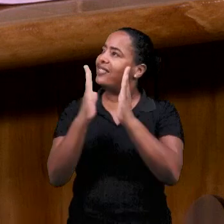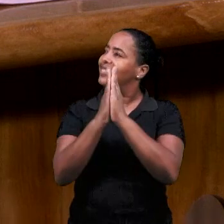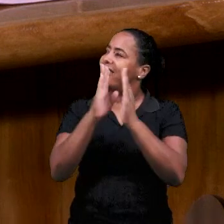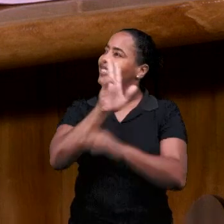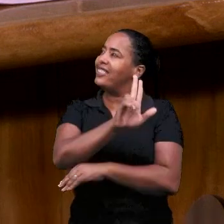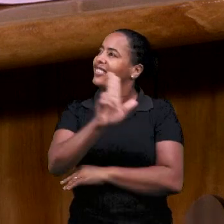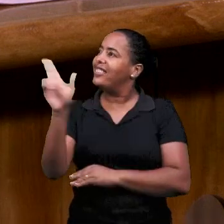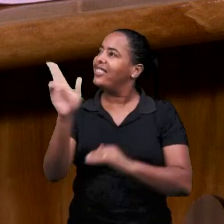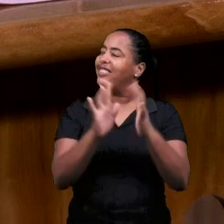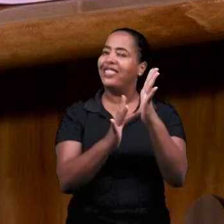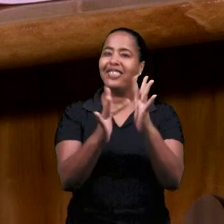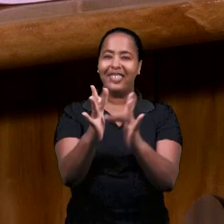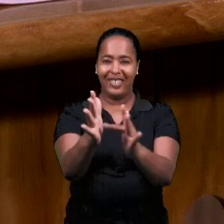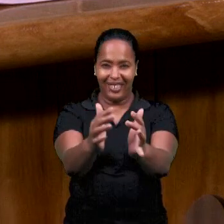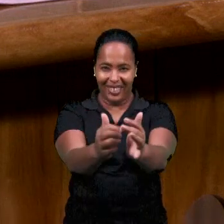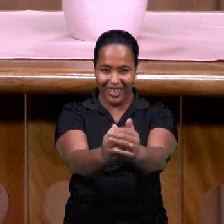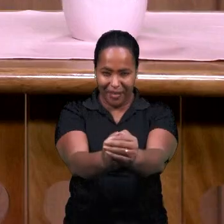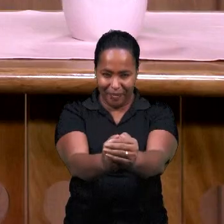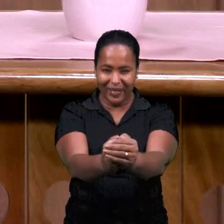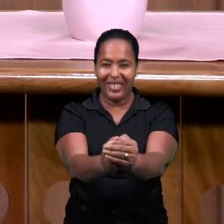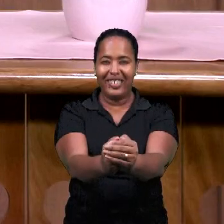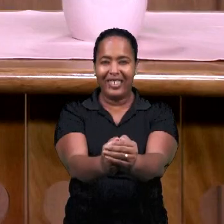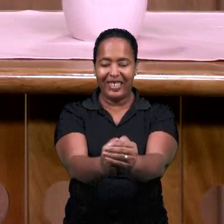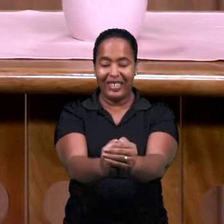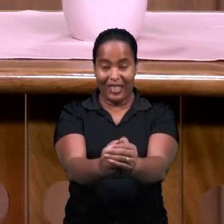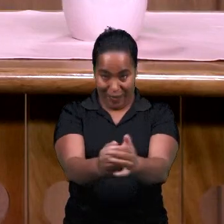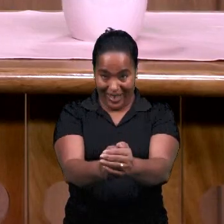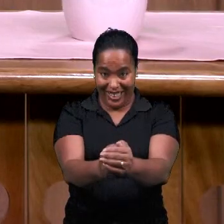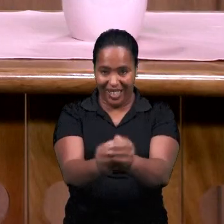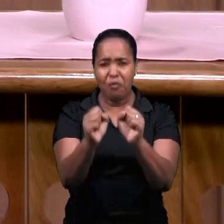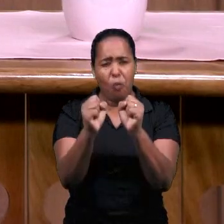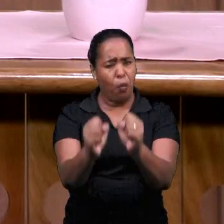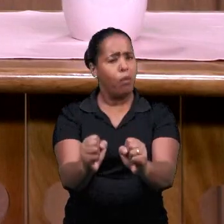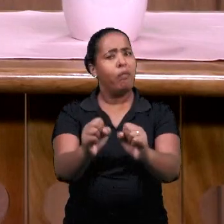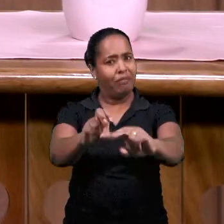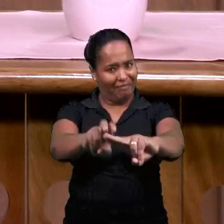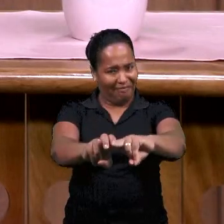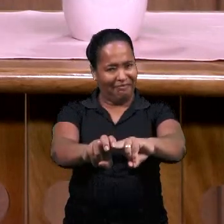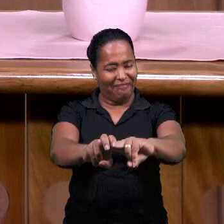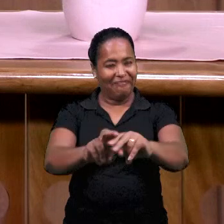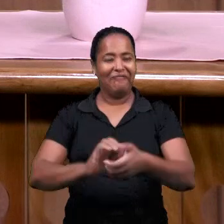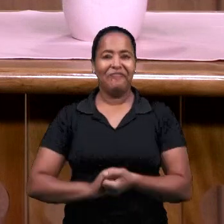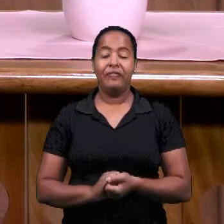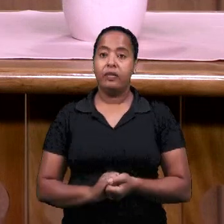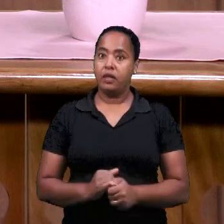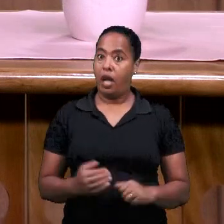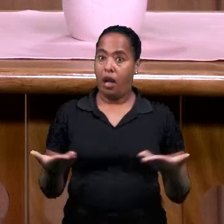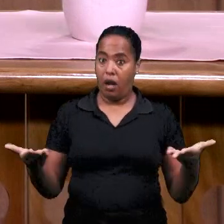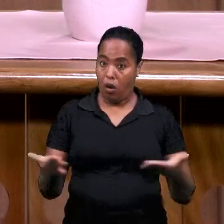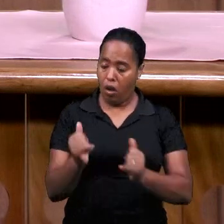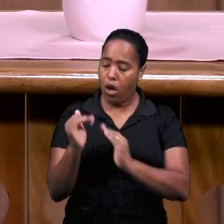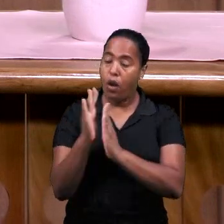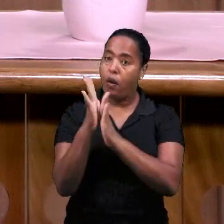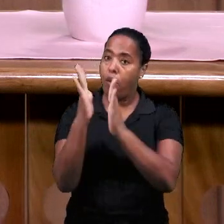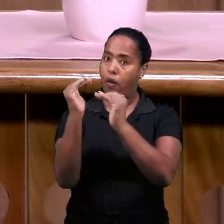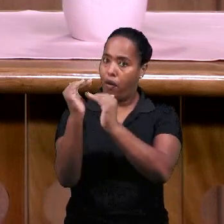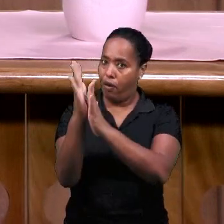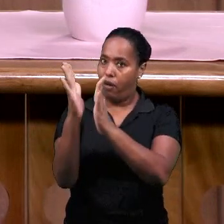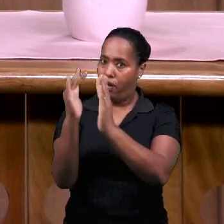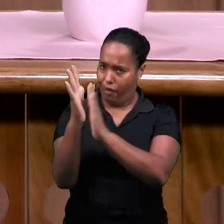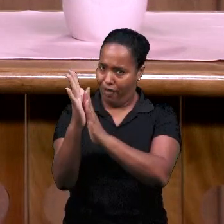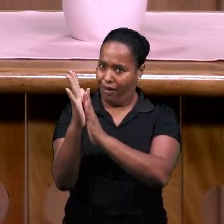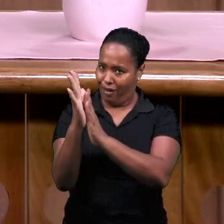demandons, prions au nom du Seigneur Jésus. Amen. Amen. Tous peuvent s'asseoir. Nous allons chanter une